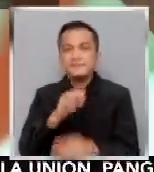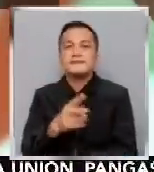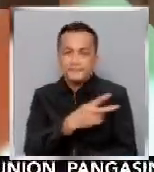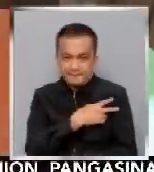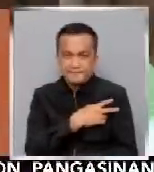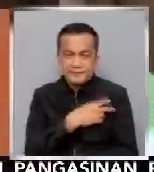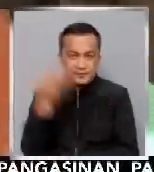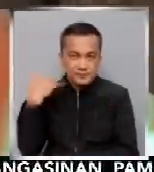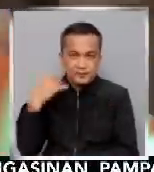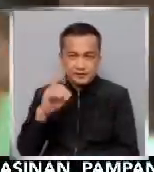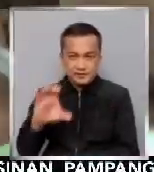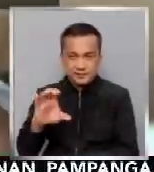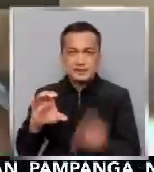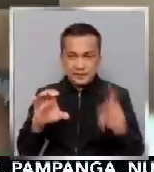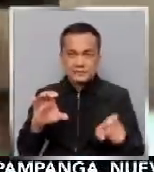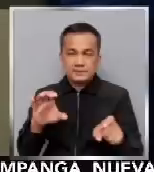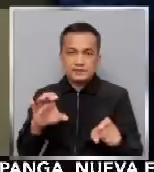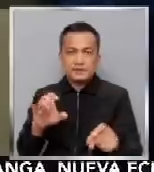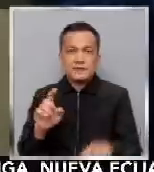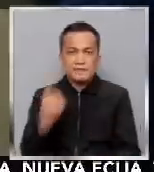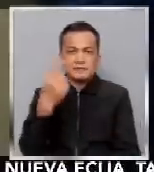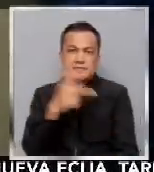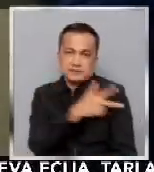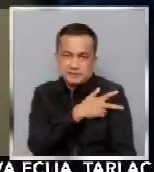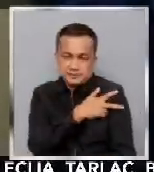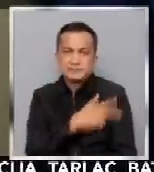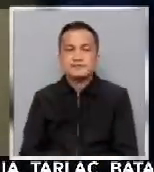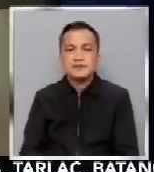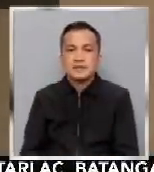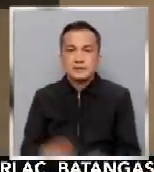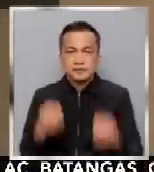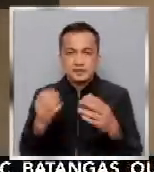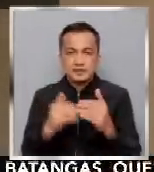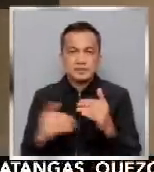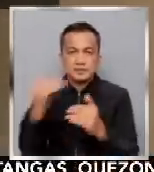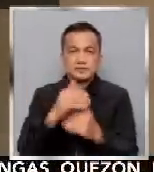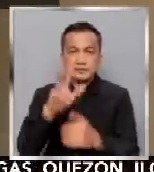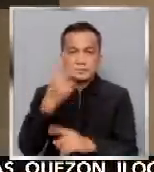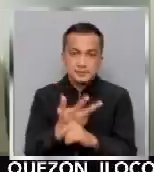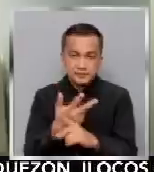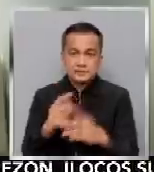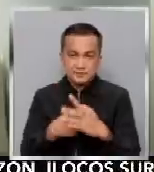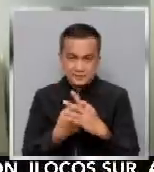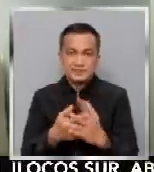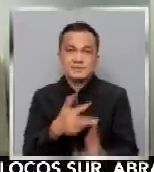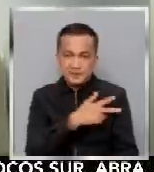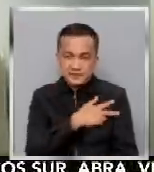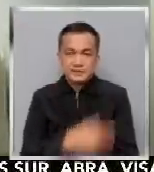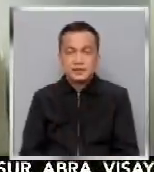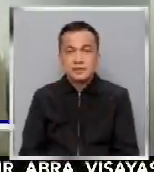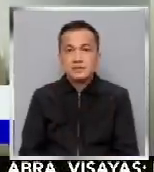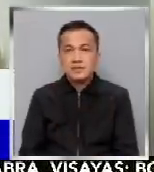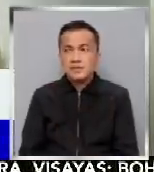Disyembre ang dapat na magpa-first booster shot. Marami rin lampas 3 buwan na simula na magpa-booster shot. Nagkakaroon na tayo